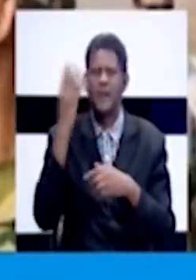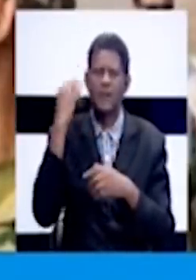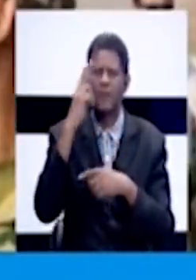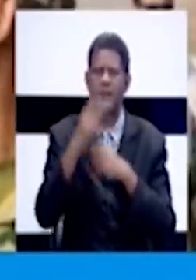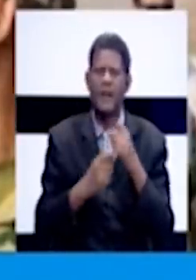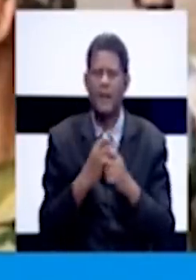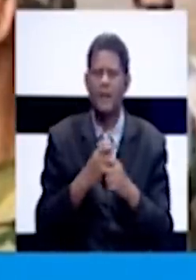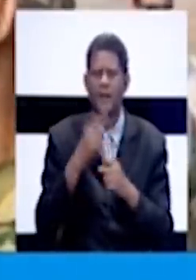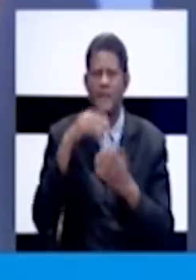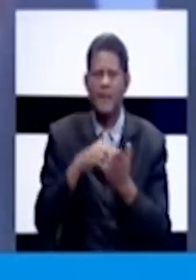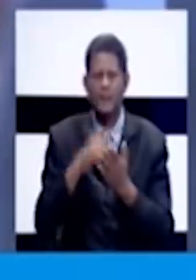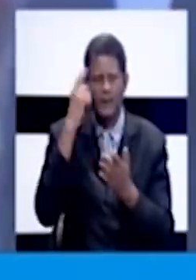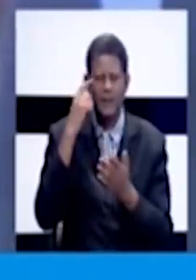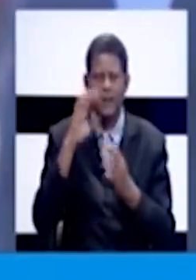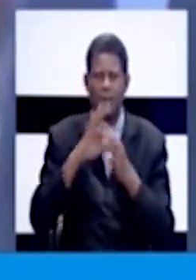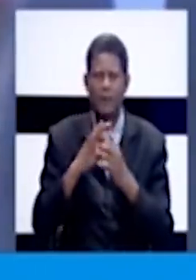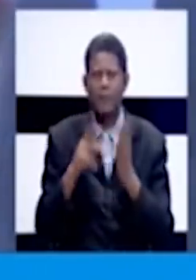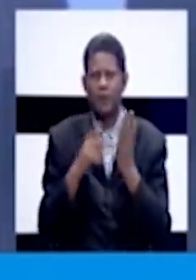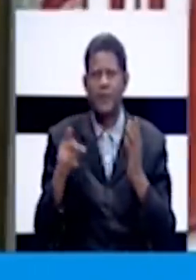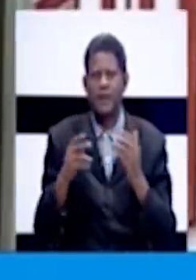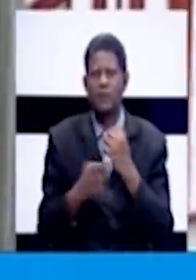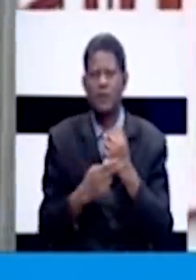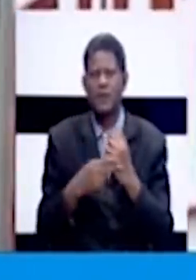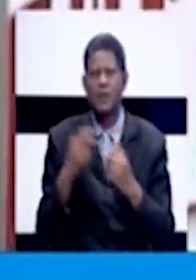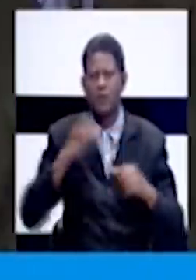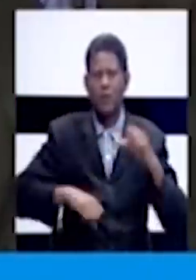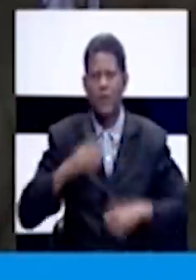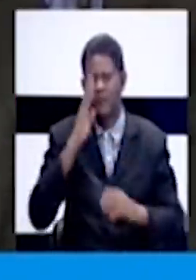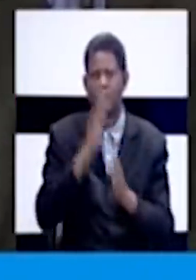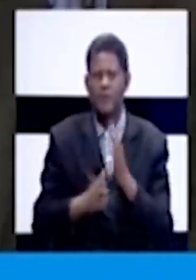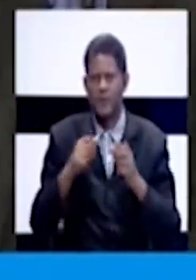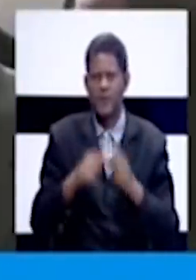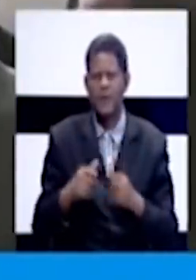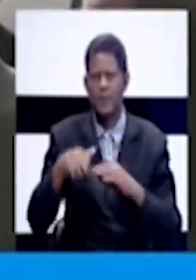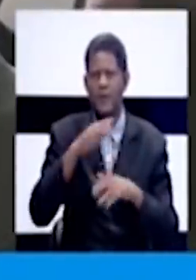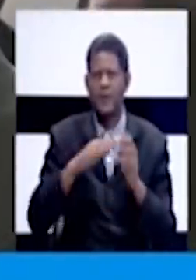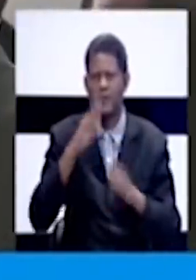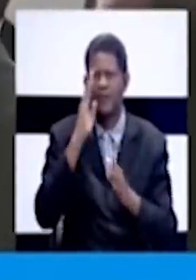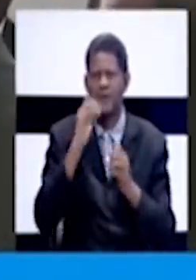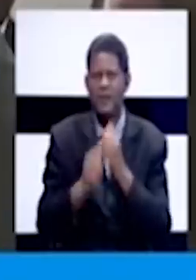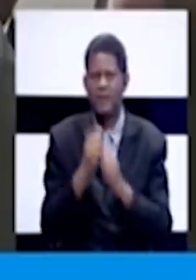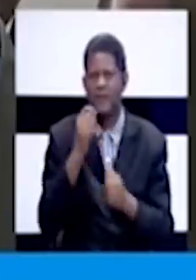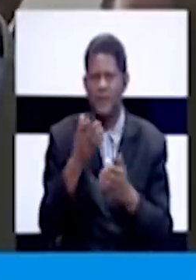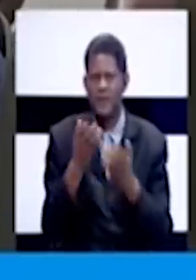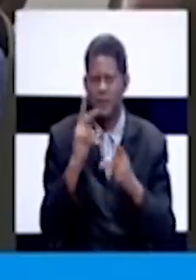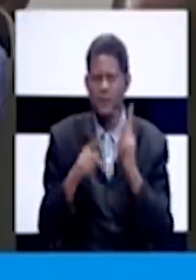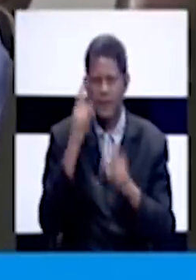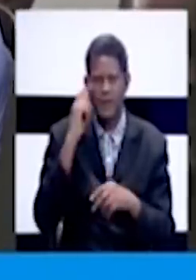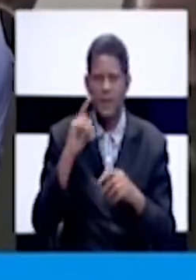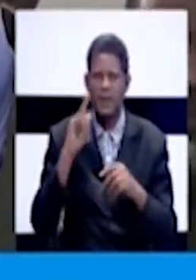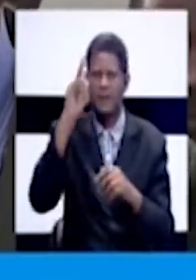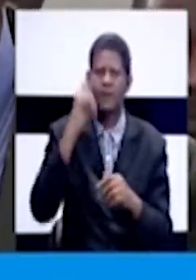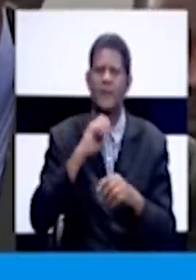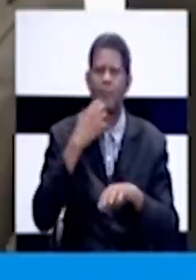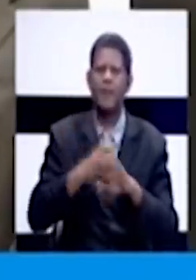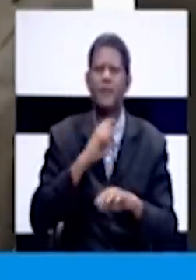ዝደኽመ ትግራይ ንክትህሉ ማሕበራዊ ፖለቲካውን ቁጠባዊ መሽረታት ክፈፀሙ ድሕሪ ምፅናሕ እዚ ድማ ኣብ ልዕሊ እቲ ክፀንት ዝምነይዎ ህዝቢ ትግራይ ቁልዕ ወራርን ብነፈርቲ ውግን ከበድቲ